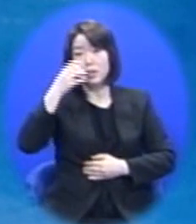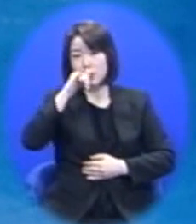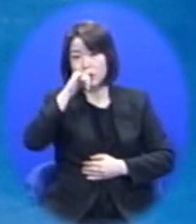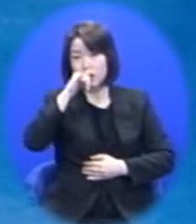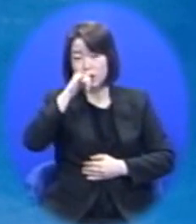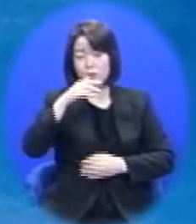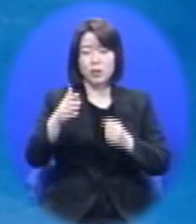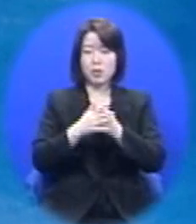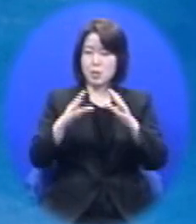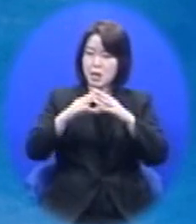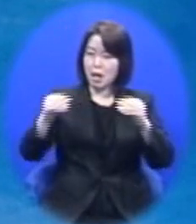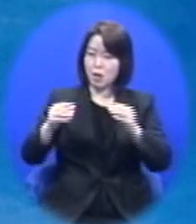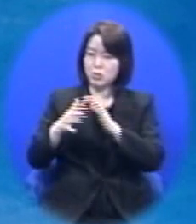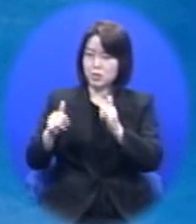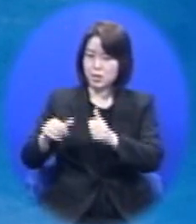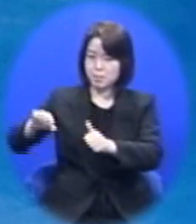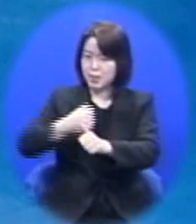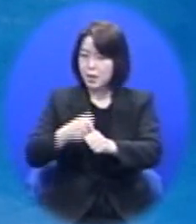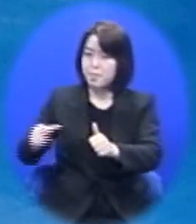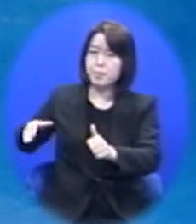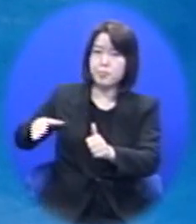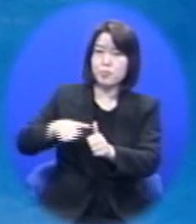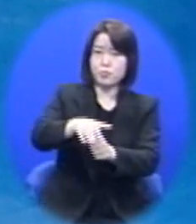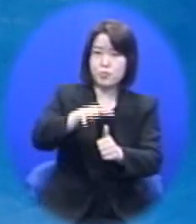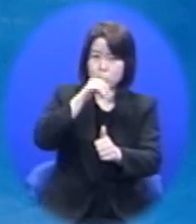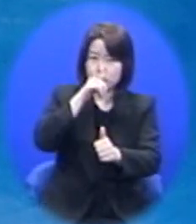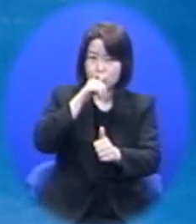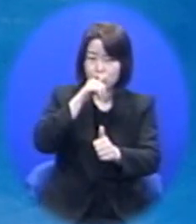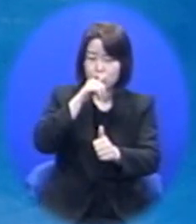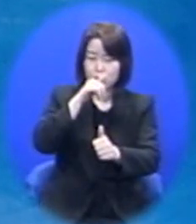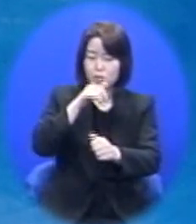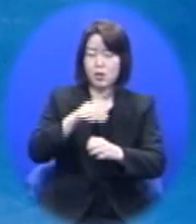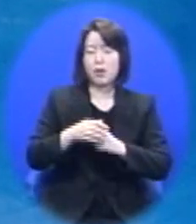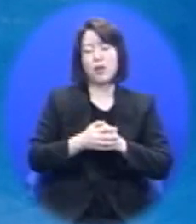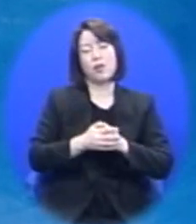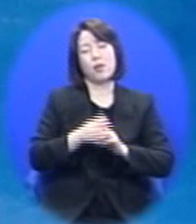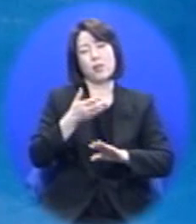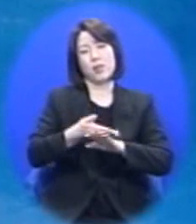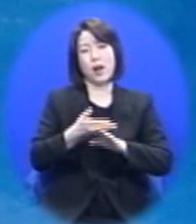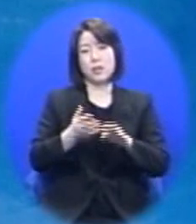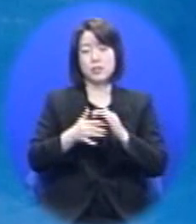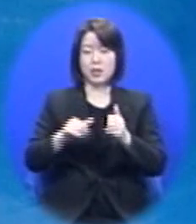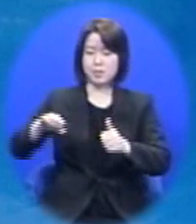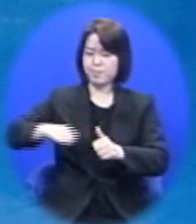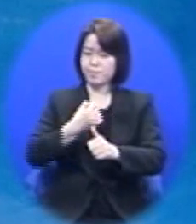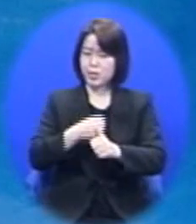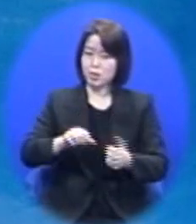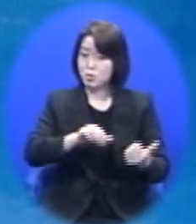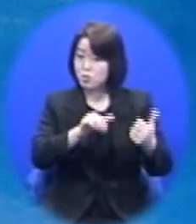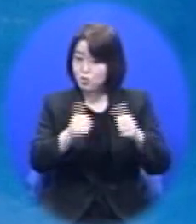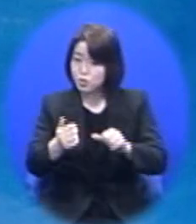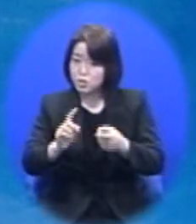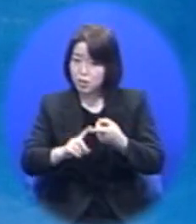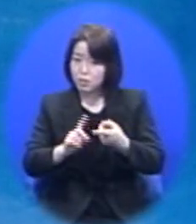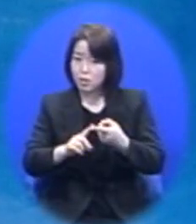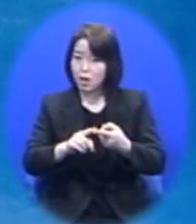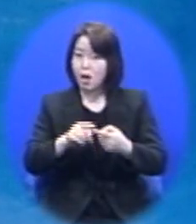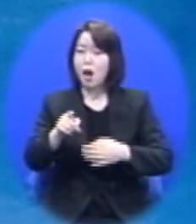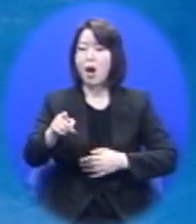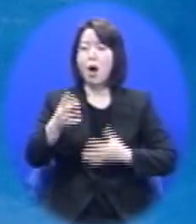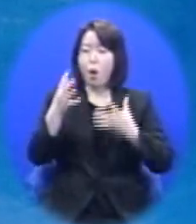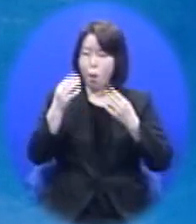사람을 때려 죽였습니다. 다른 사람을 때려 죽인다는 게 얼마나 그가 강했는지를 말해주는